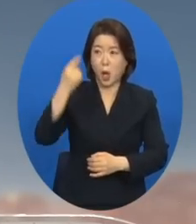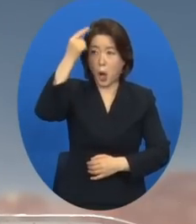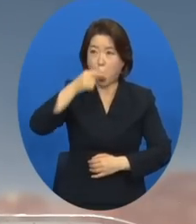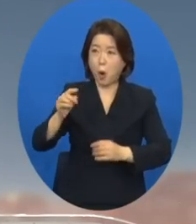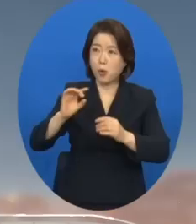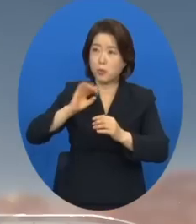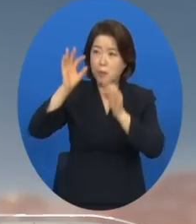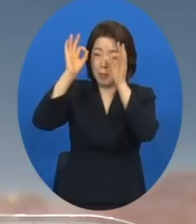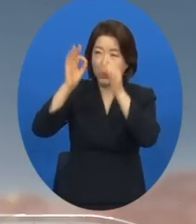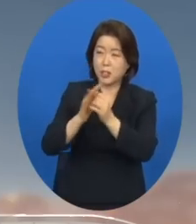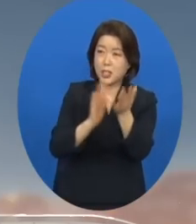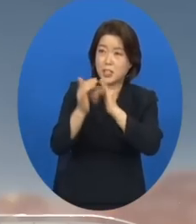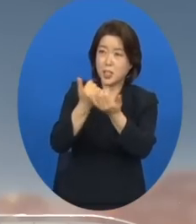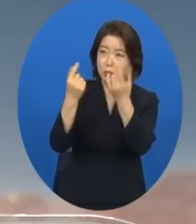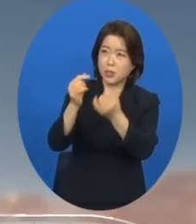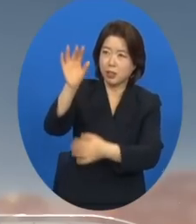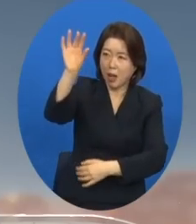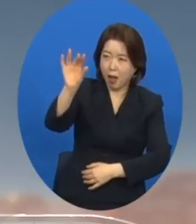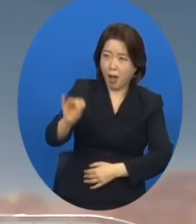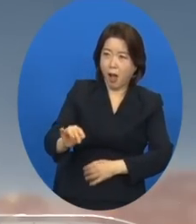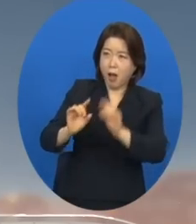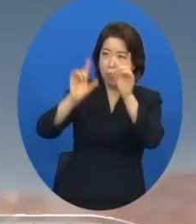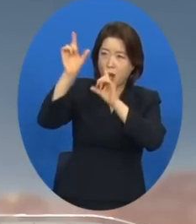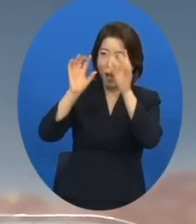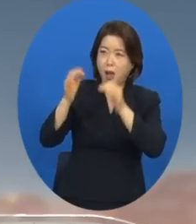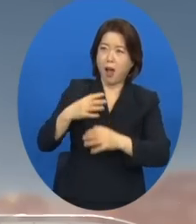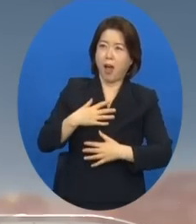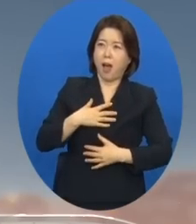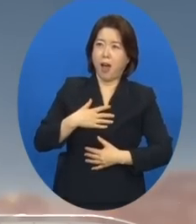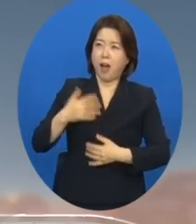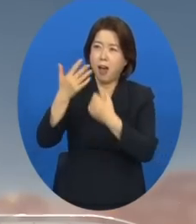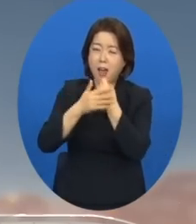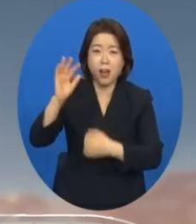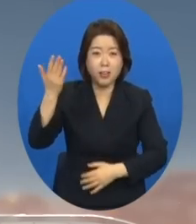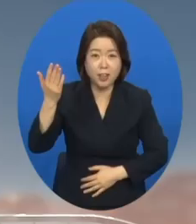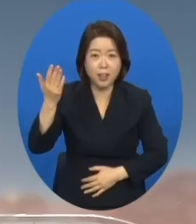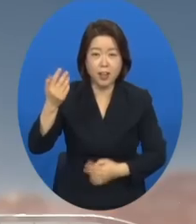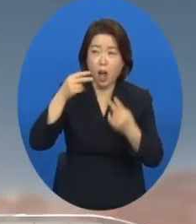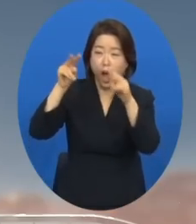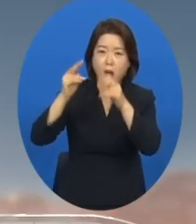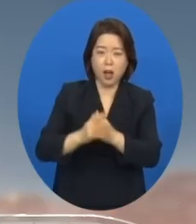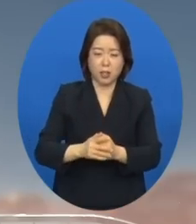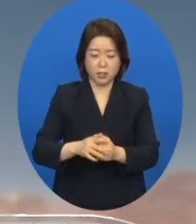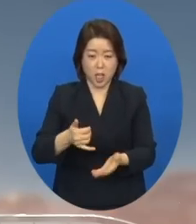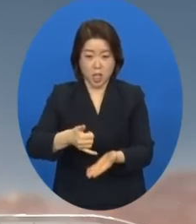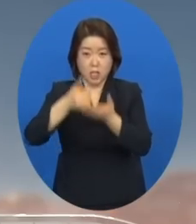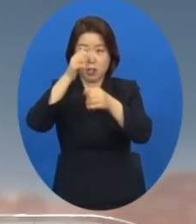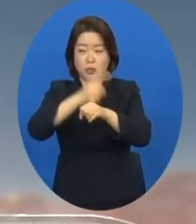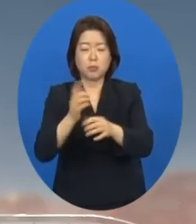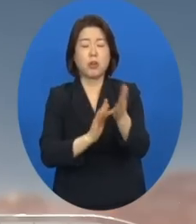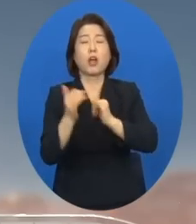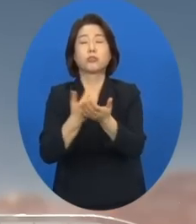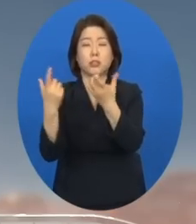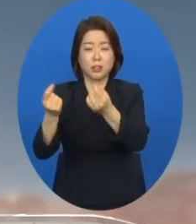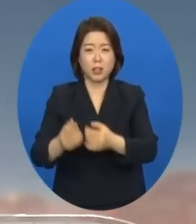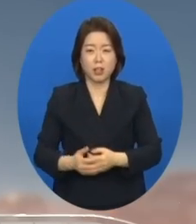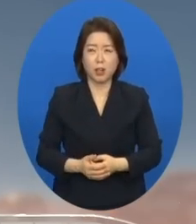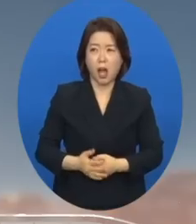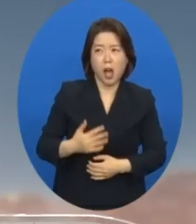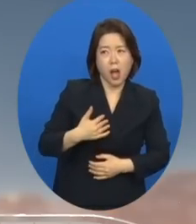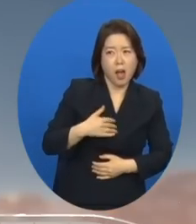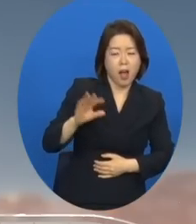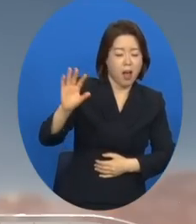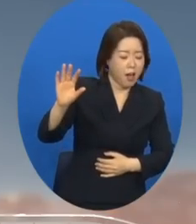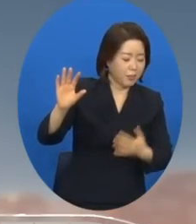거의 예수님 같은 모습 그 그냥 쳐다만 봐도 은혜가 되는데 게다가 성품도 예수님이 나는 그렇지 않은데